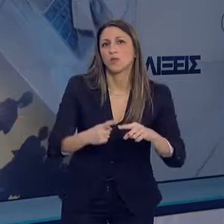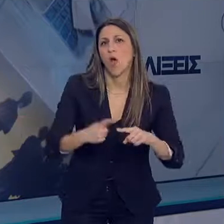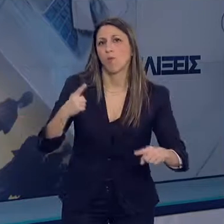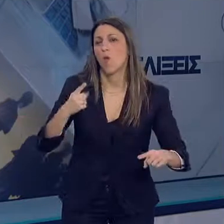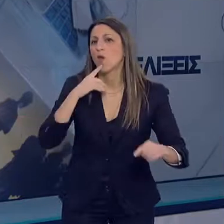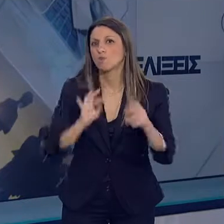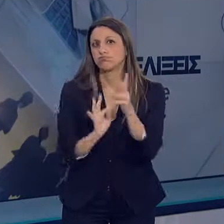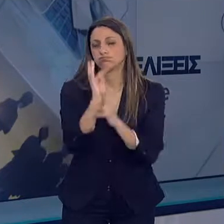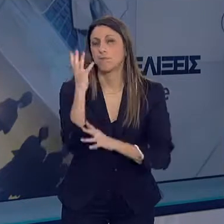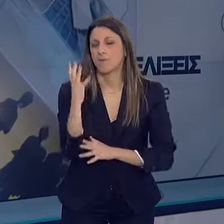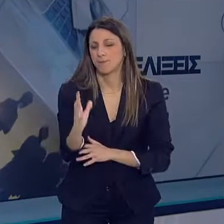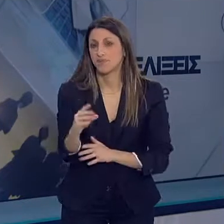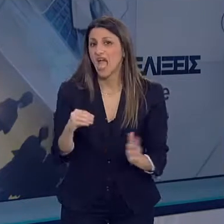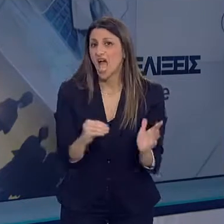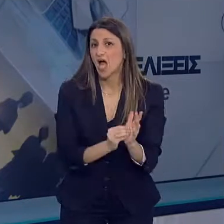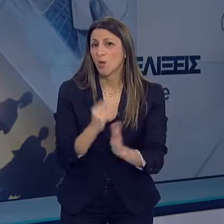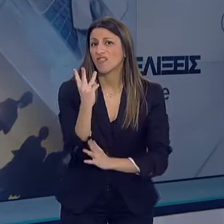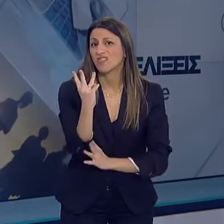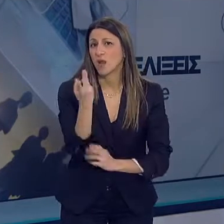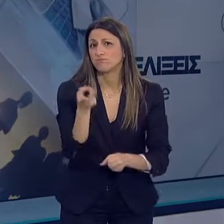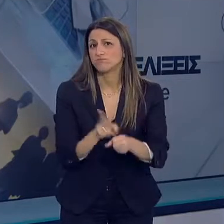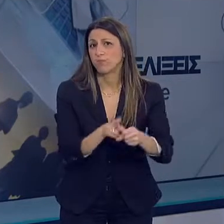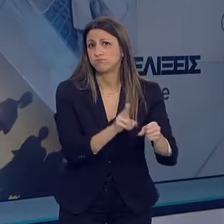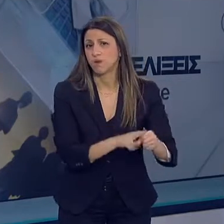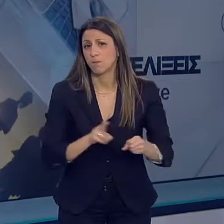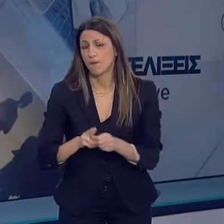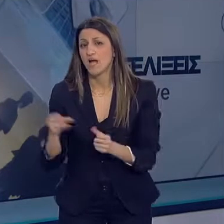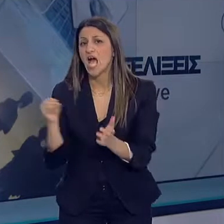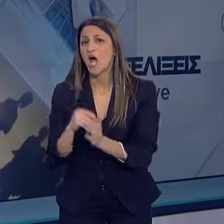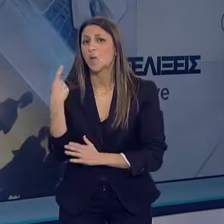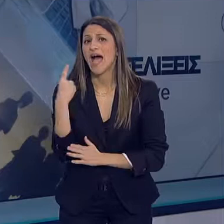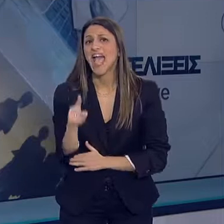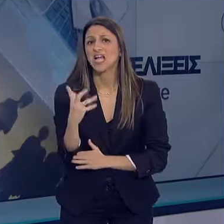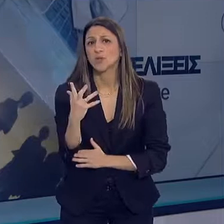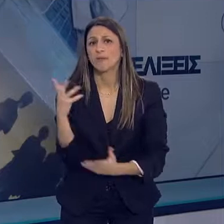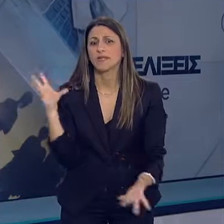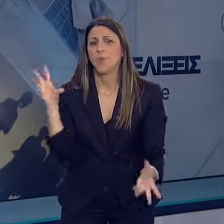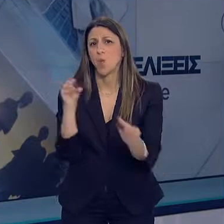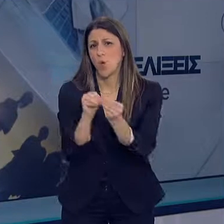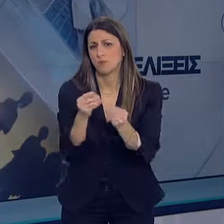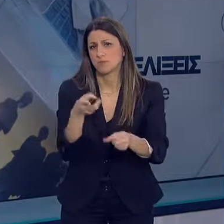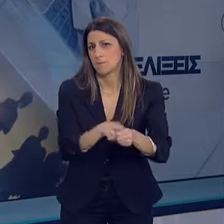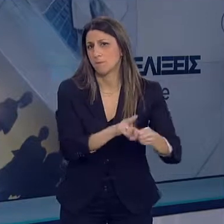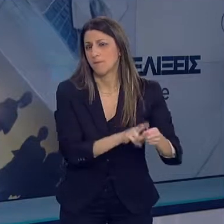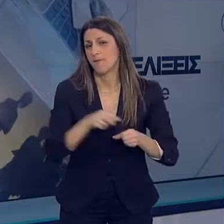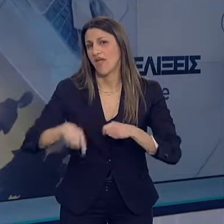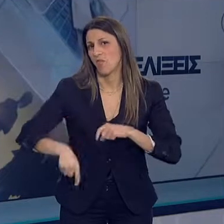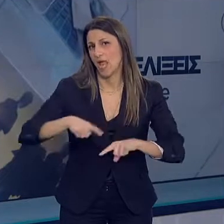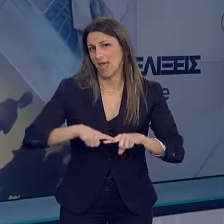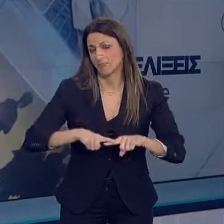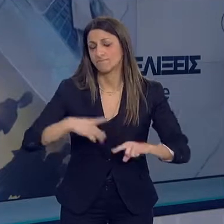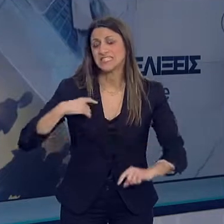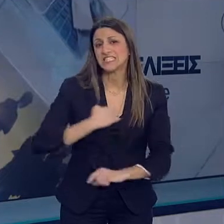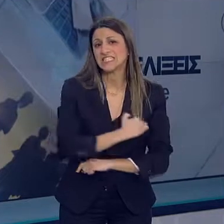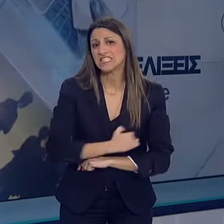Τέλος, έχουμε 3 ακόμα καταγεγραμμένους θανάτους και 105 θανάτους συνολικά στη χώρα. Τα θερμά μας